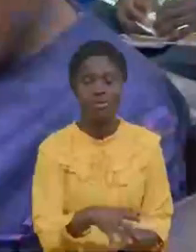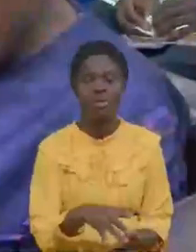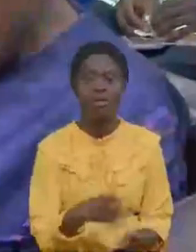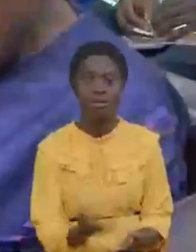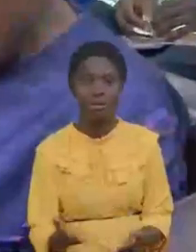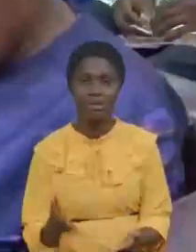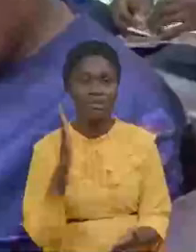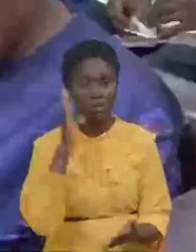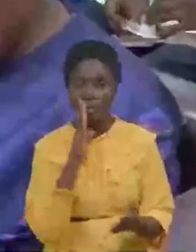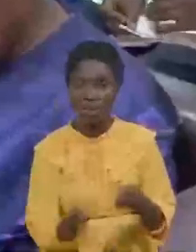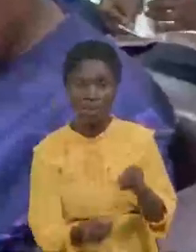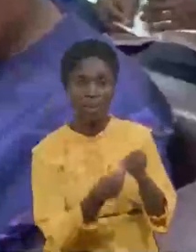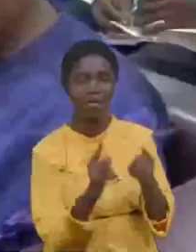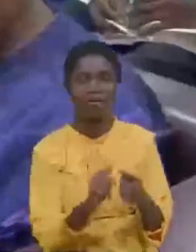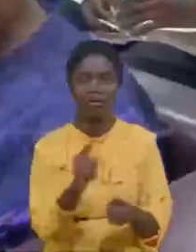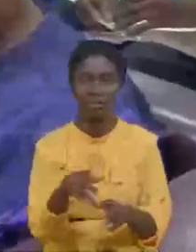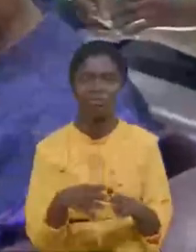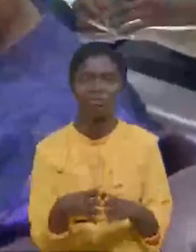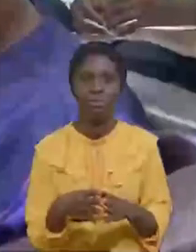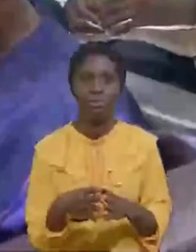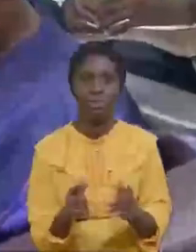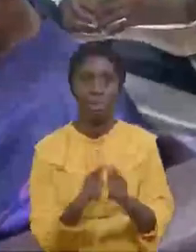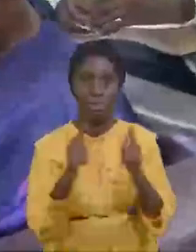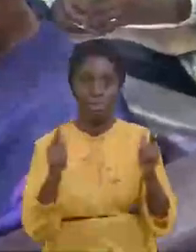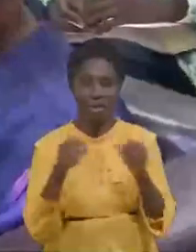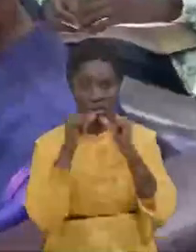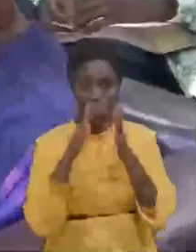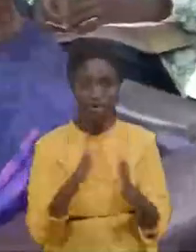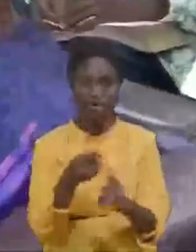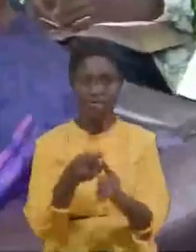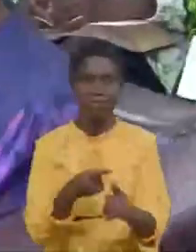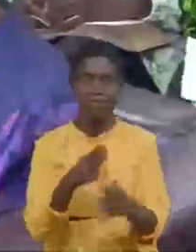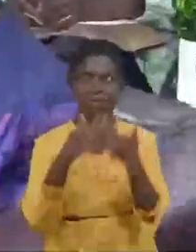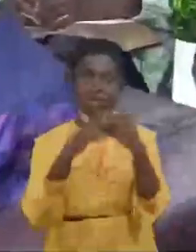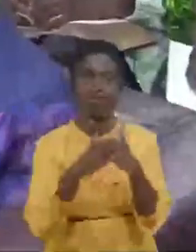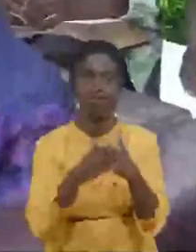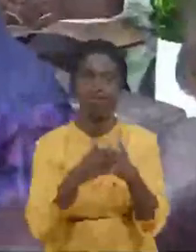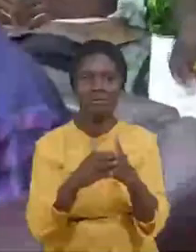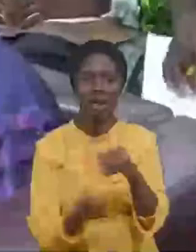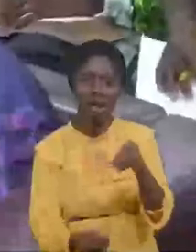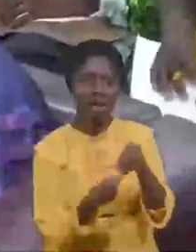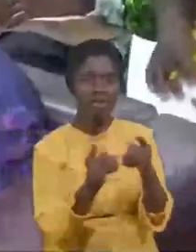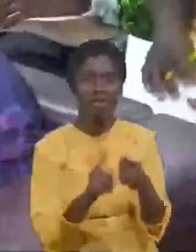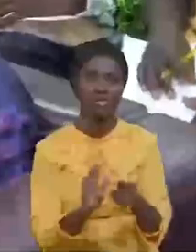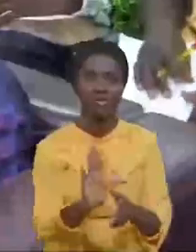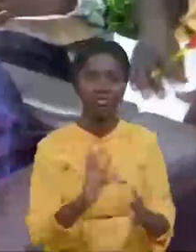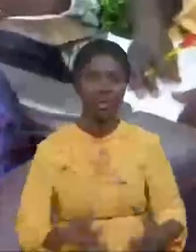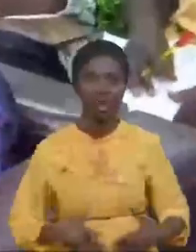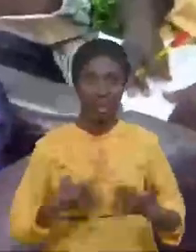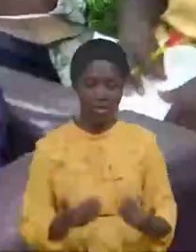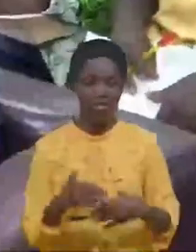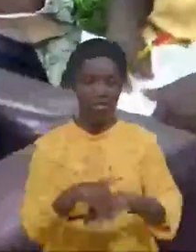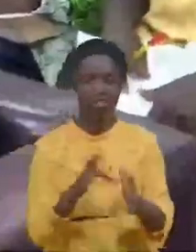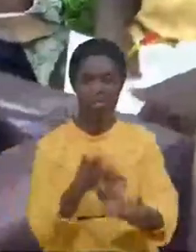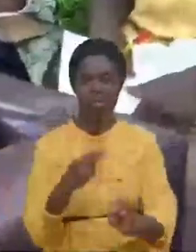données par-dessus. De grandes bénédictions venant du ciel seront ajoutés à votre vie ce soir.